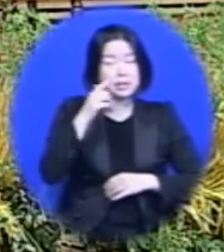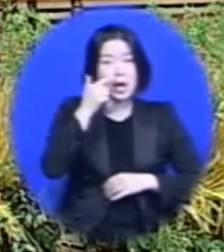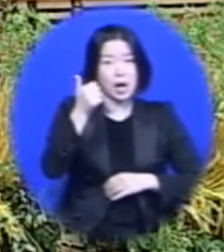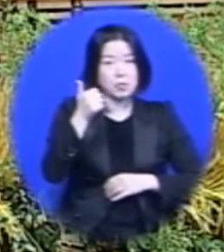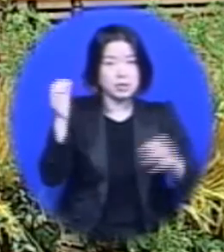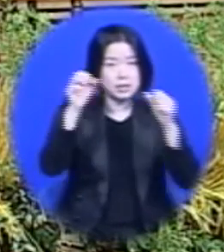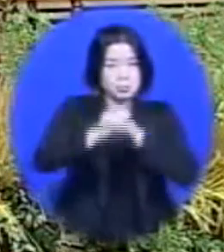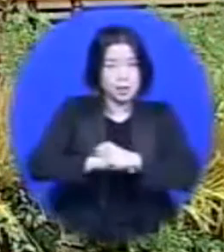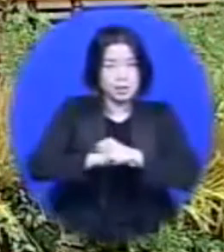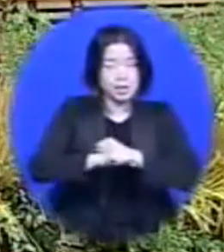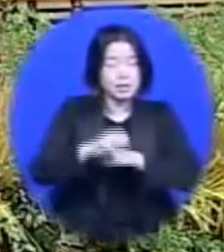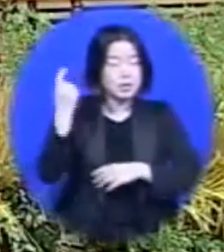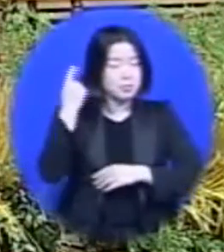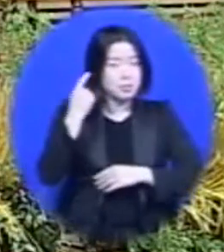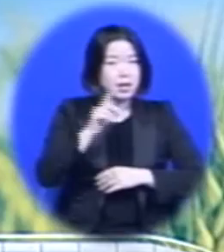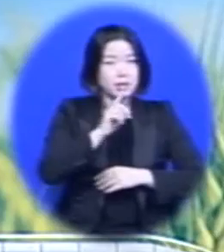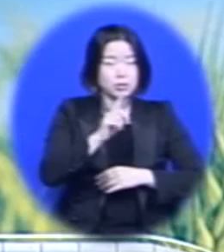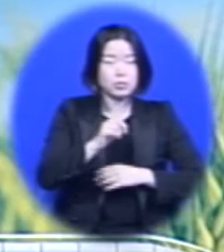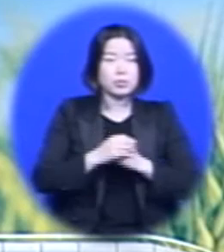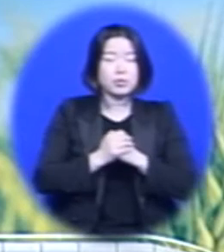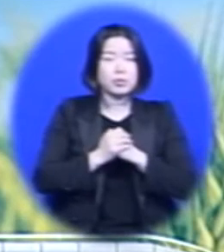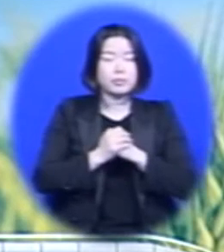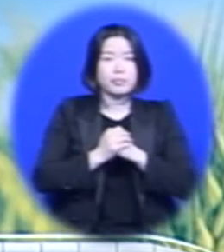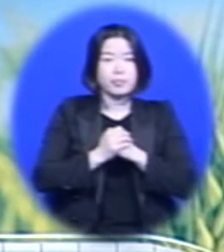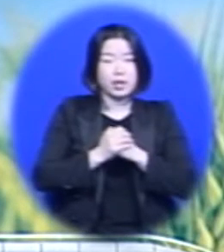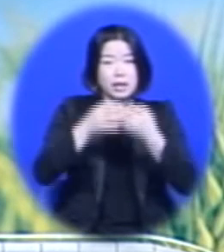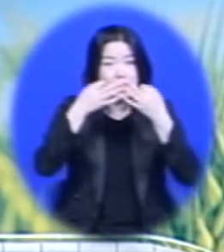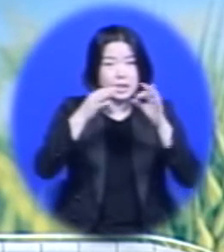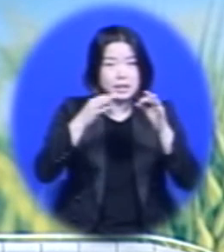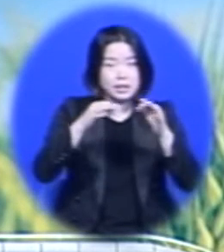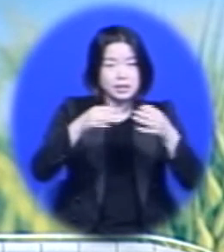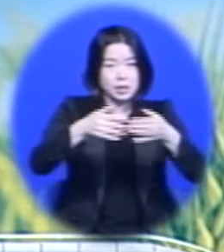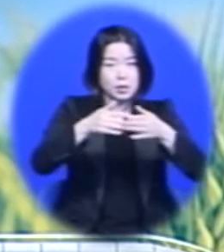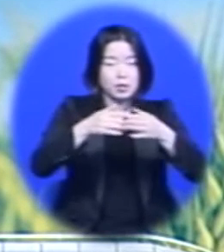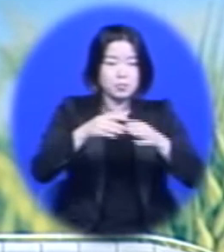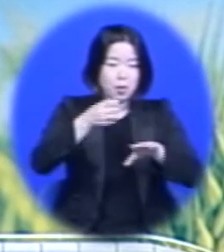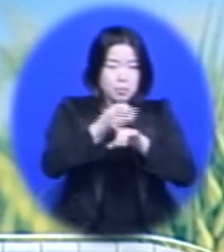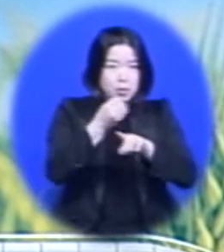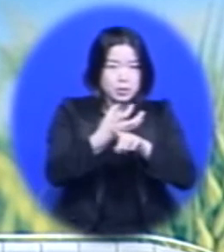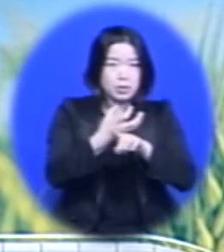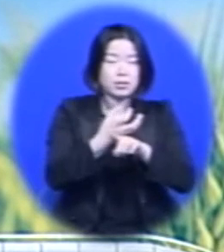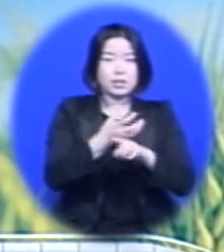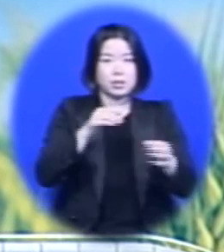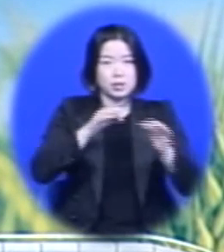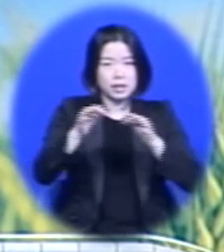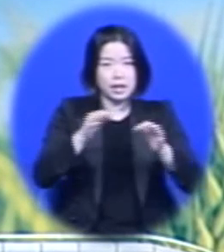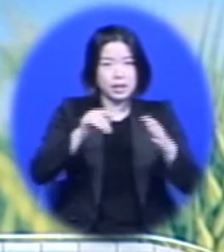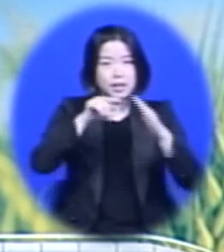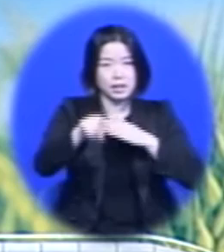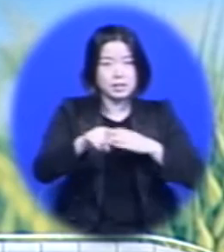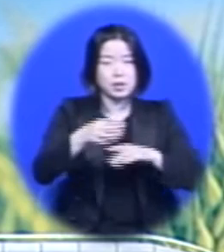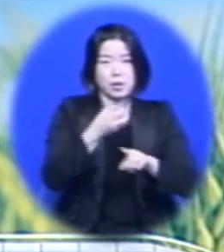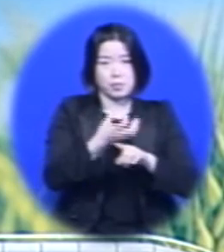소식을 듣고 그가 금은방에 가서 그렇게 아끼던 보석 목걸이를 팔았습니다. 그리고